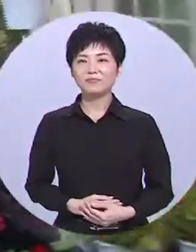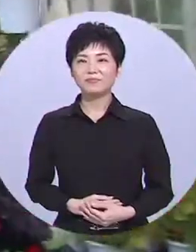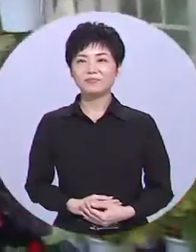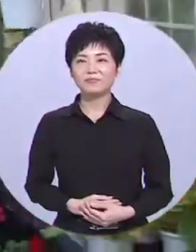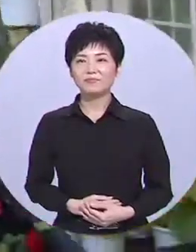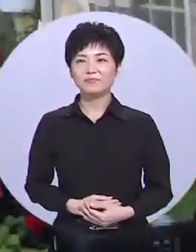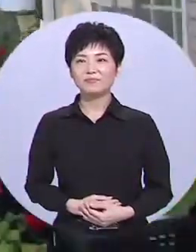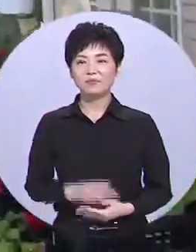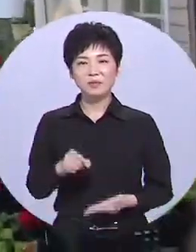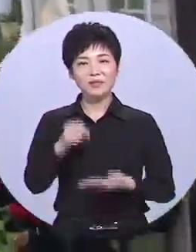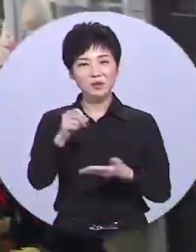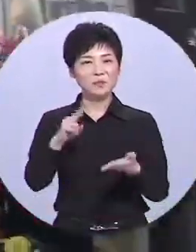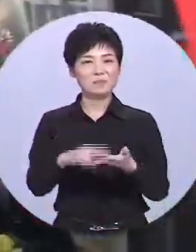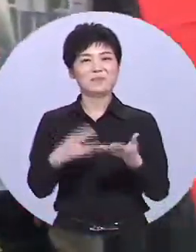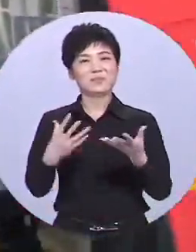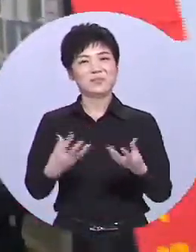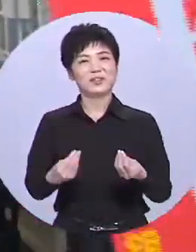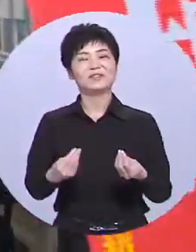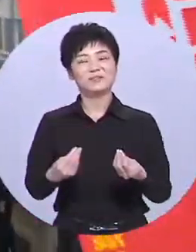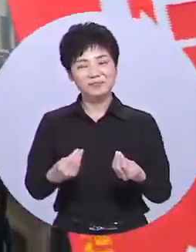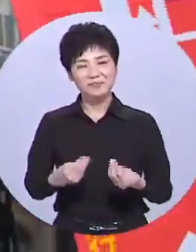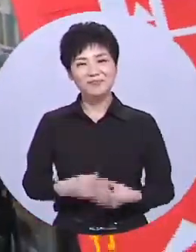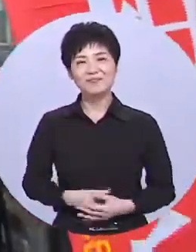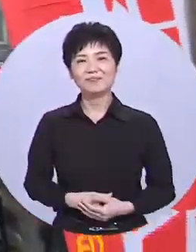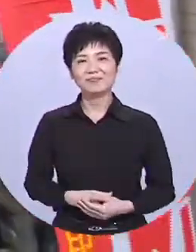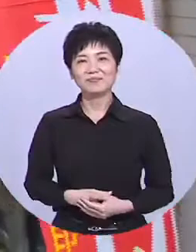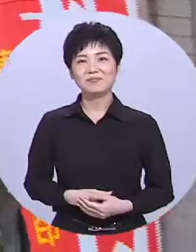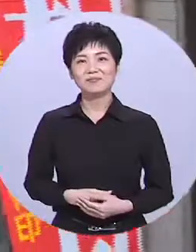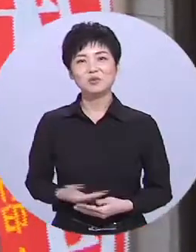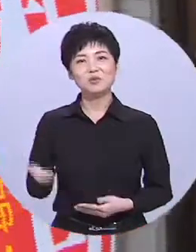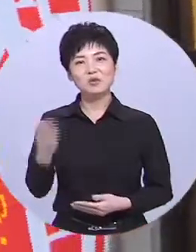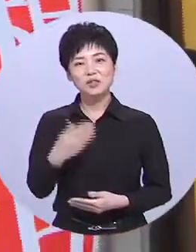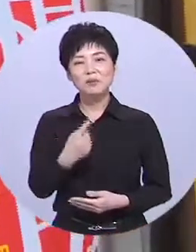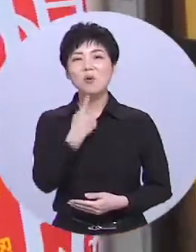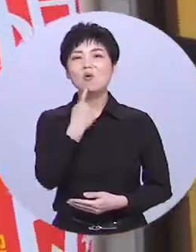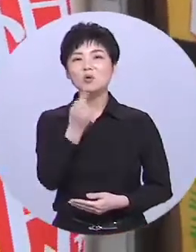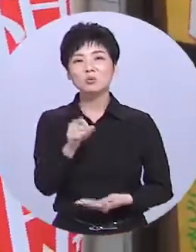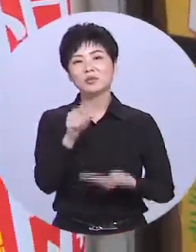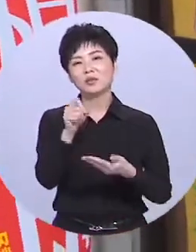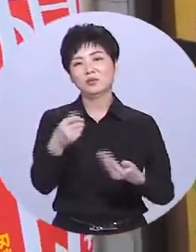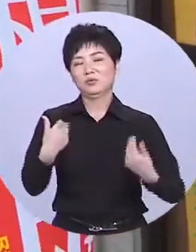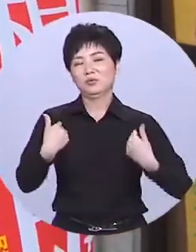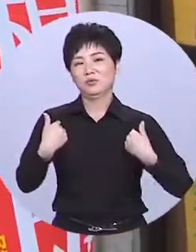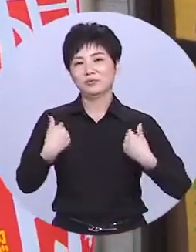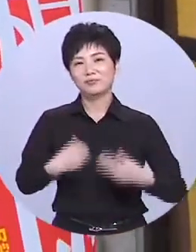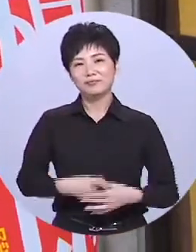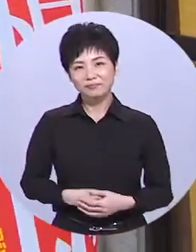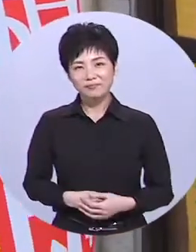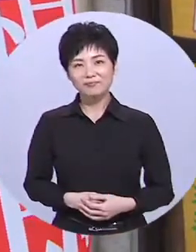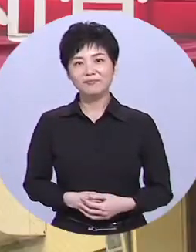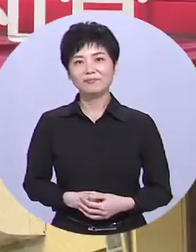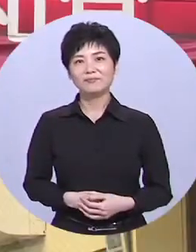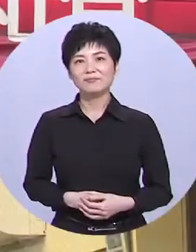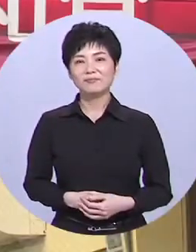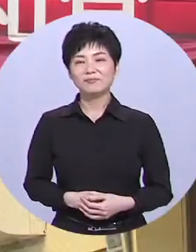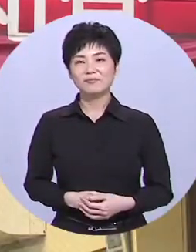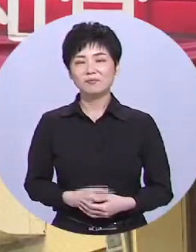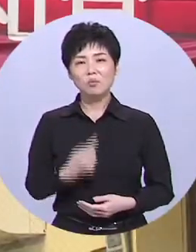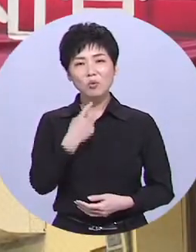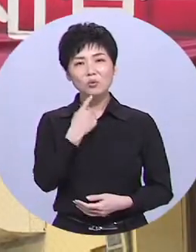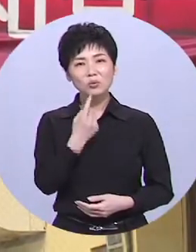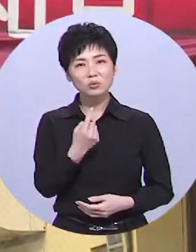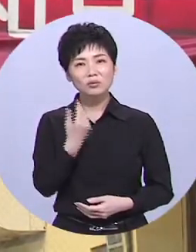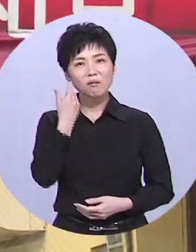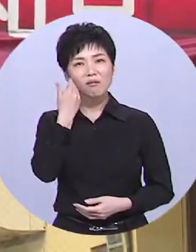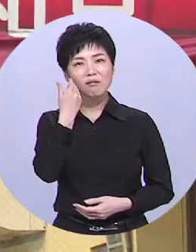やー、いい贈り物選べたな。残るはあと1人 ですね、 うん、もう一つ、